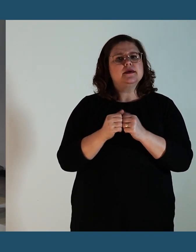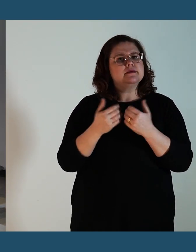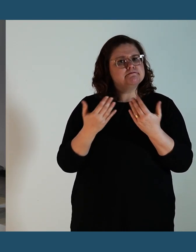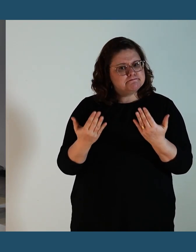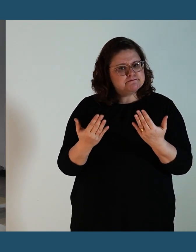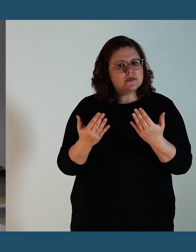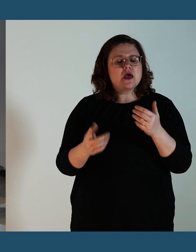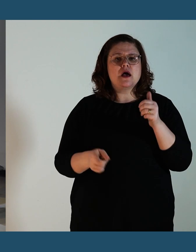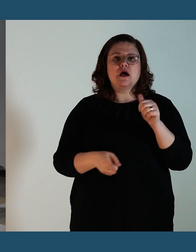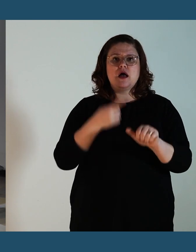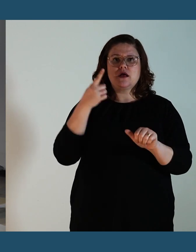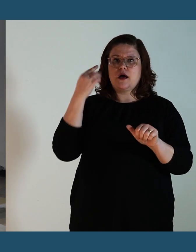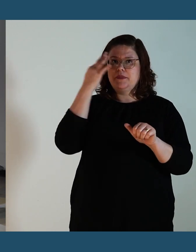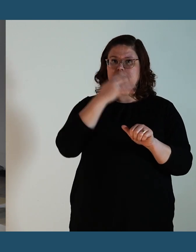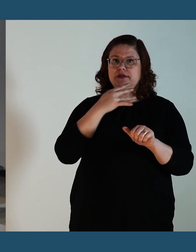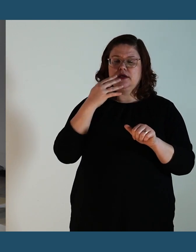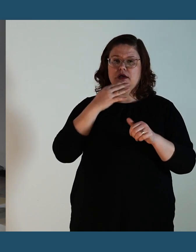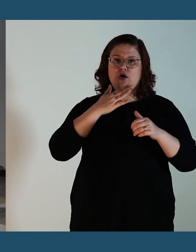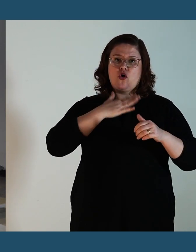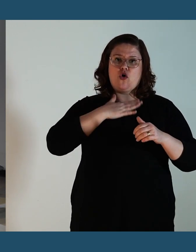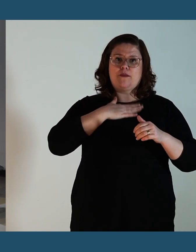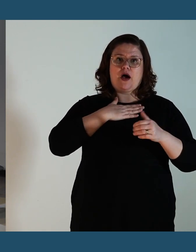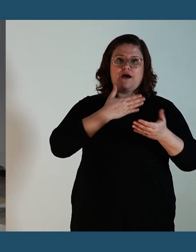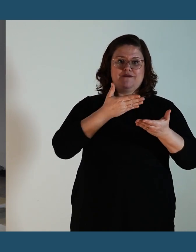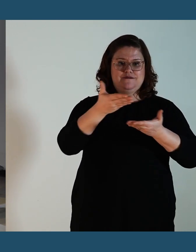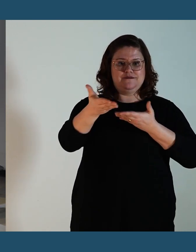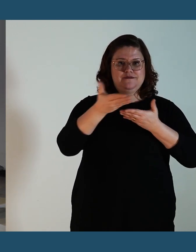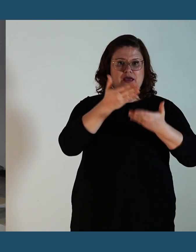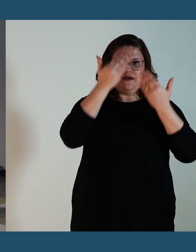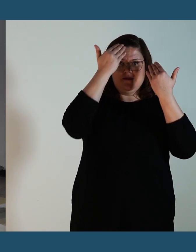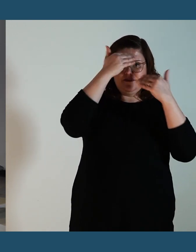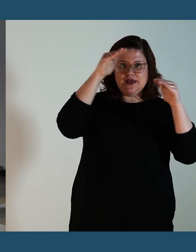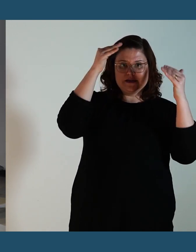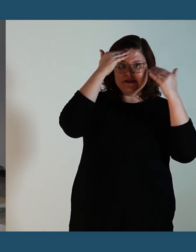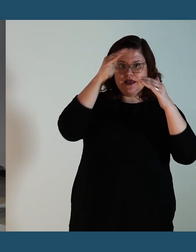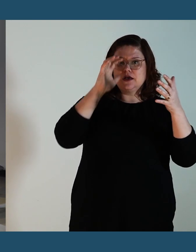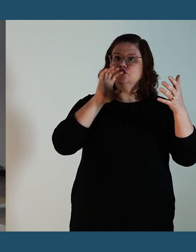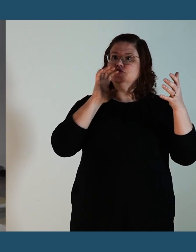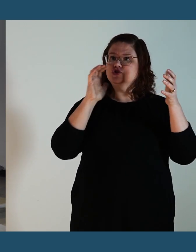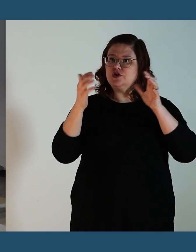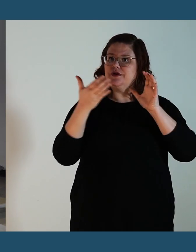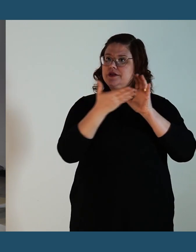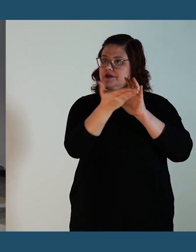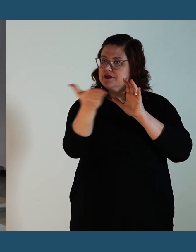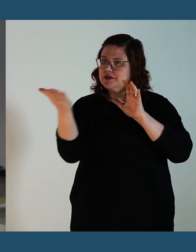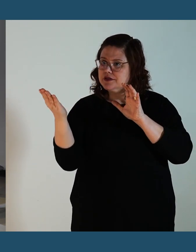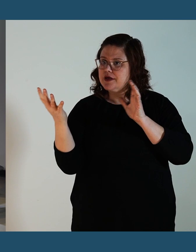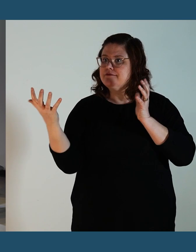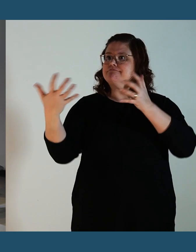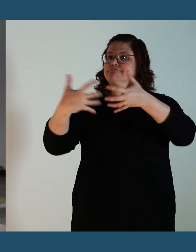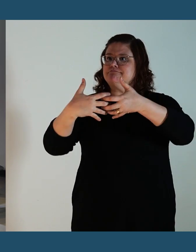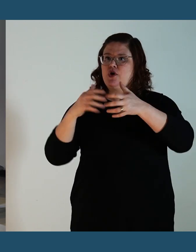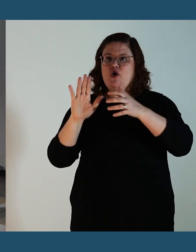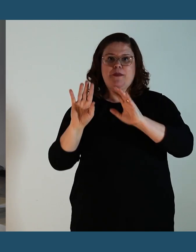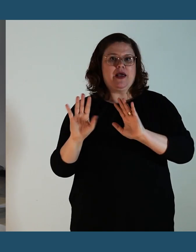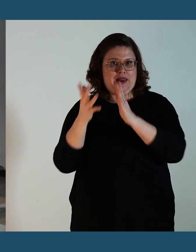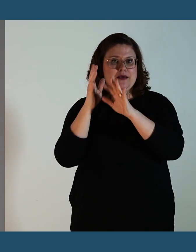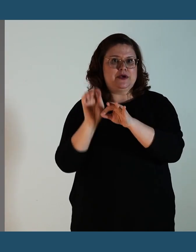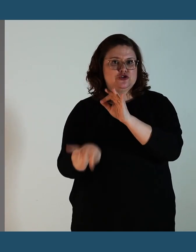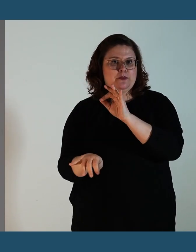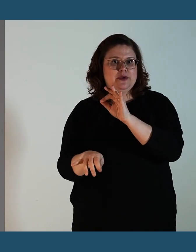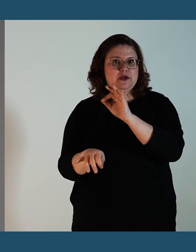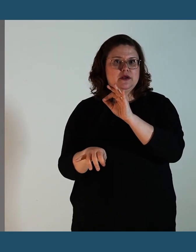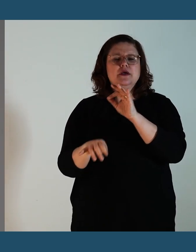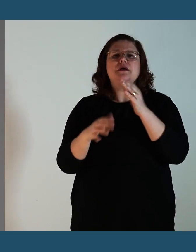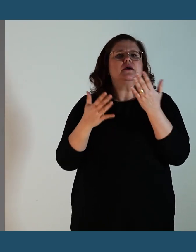myös siitä, että mikä sovittaa sitä meidän viestiä ja sen viestin viemistä heidän elämäänsä myös, ja sitä kautta sitten